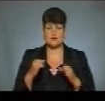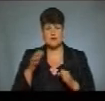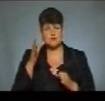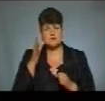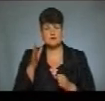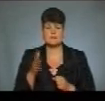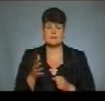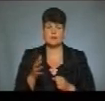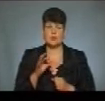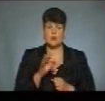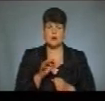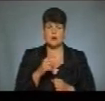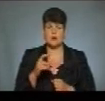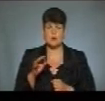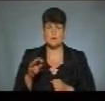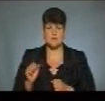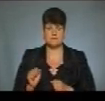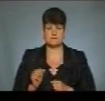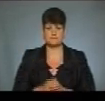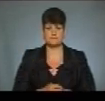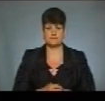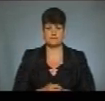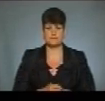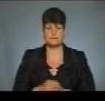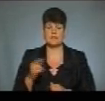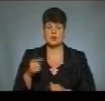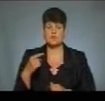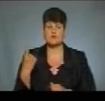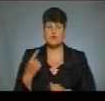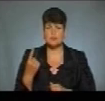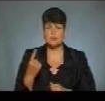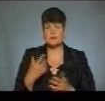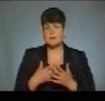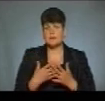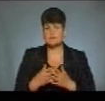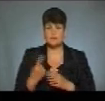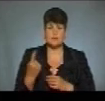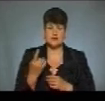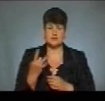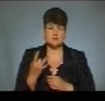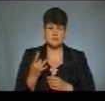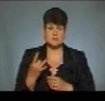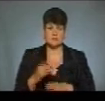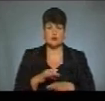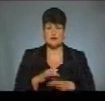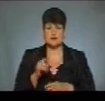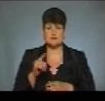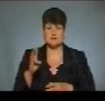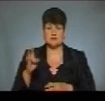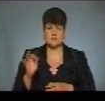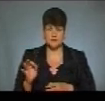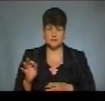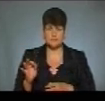і науки Ольга Хома. Тернопільська область, напевно, що вперше за проведення зовнішнього